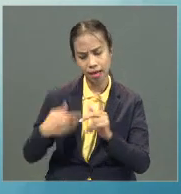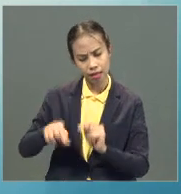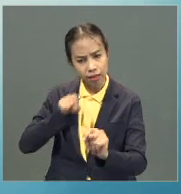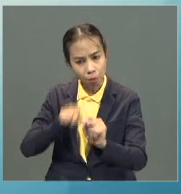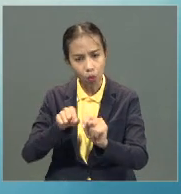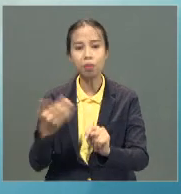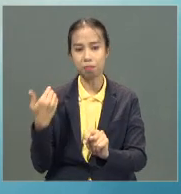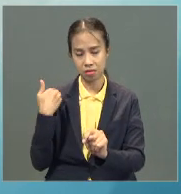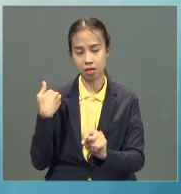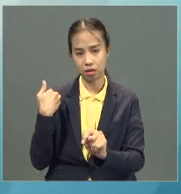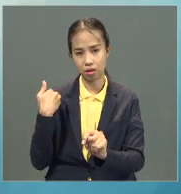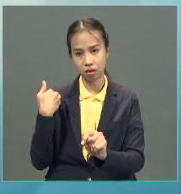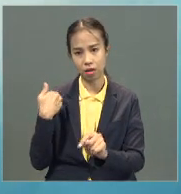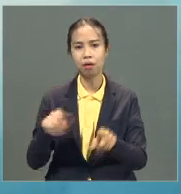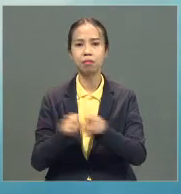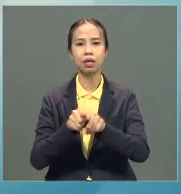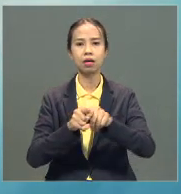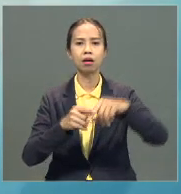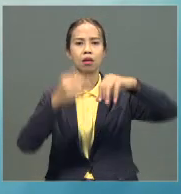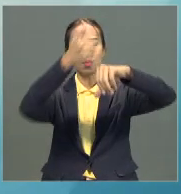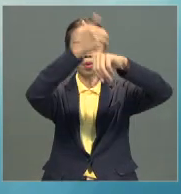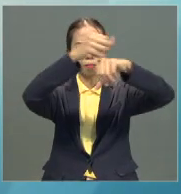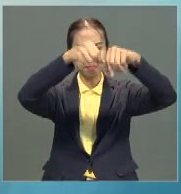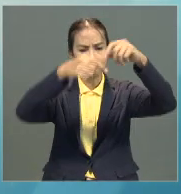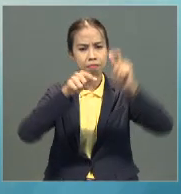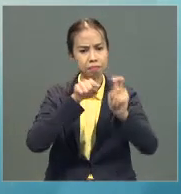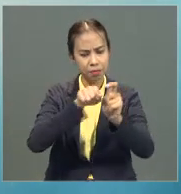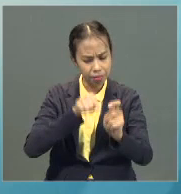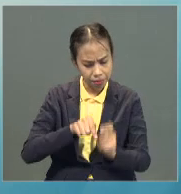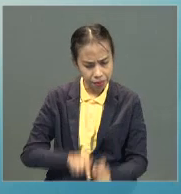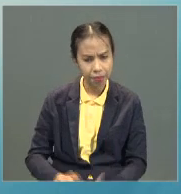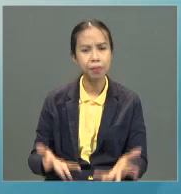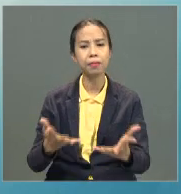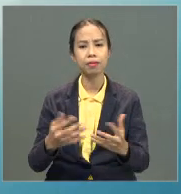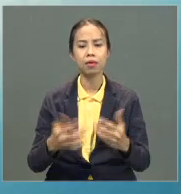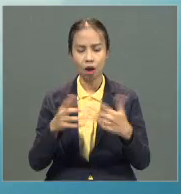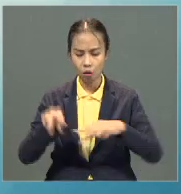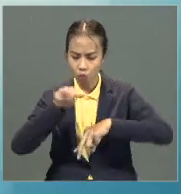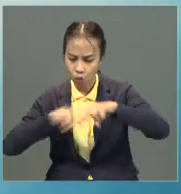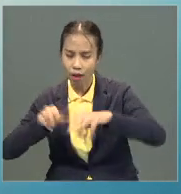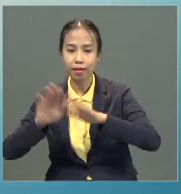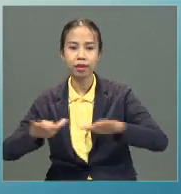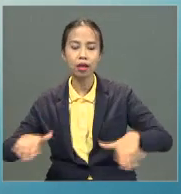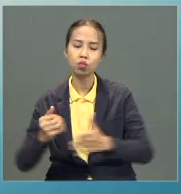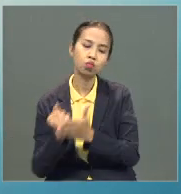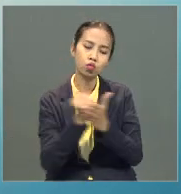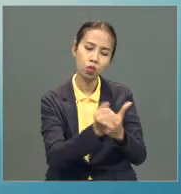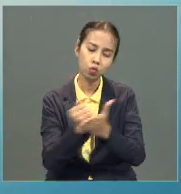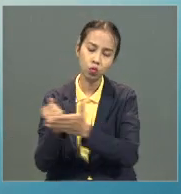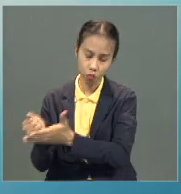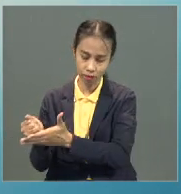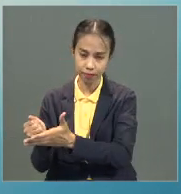ครับซึ่งจะไล่เรียงกันไปถึงระดับนี้ทุกๆระดับจะต้องดูแลเด็กแล้วเข้าไปกำกับดูแลต